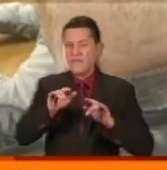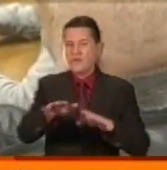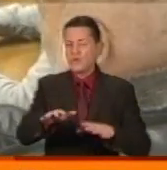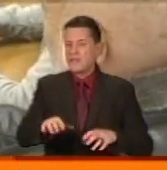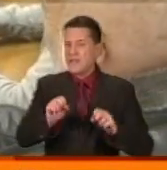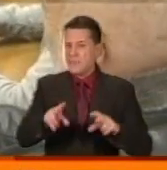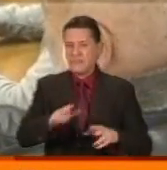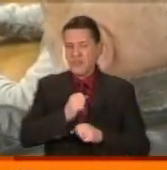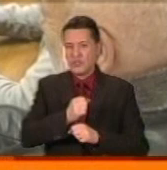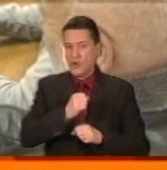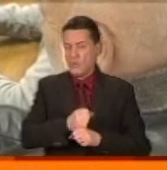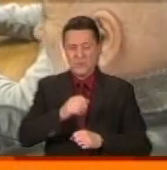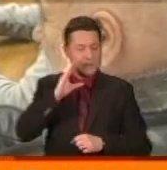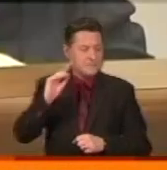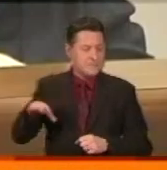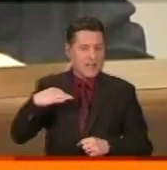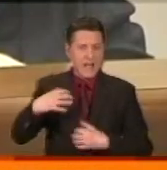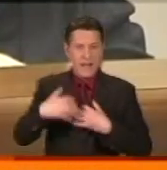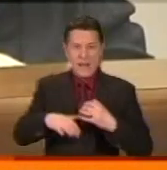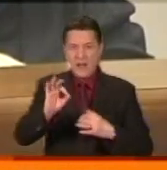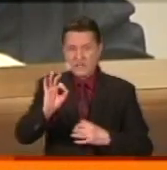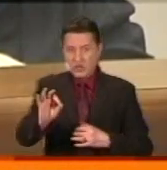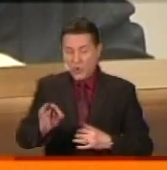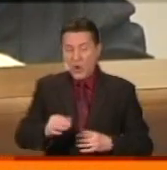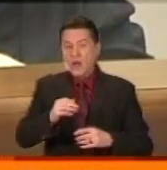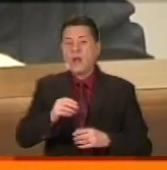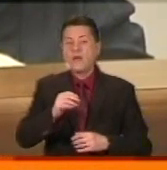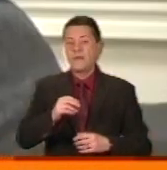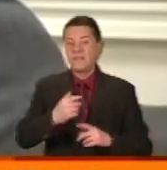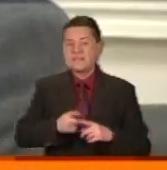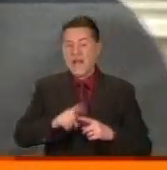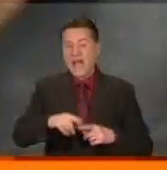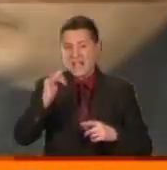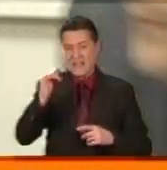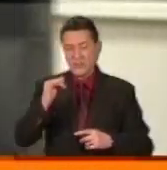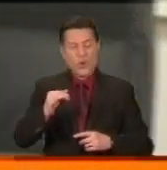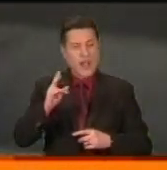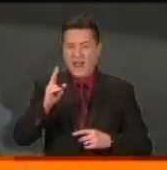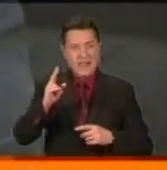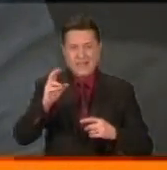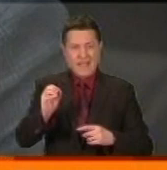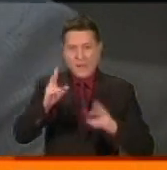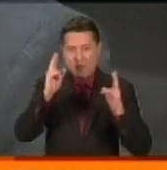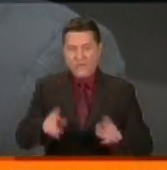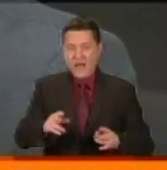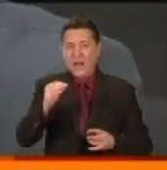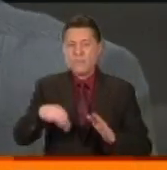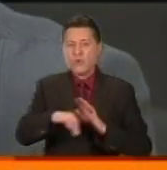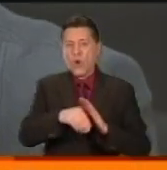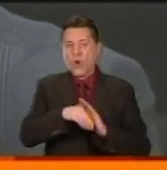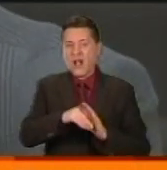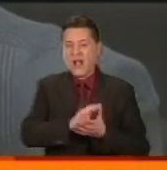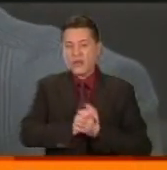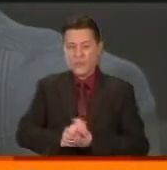роботи і на то не було ніякої реакції тому Ця історія не про аварію А про корупціюди ми може